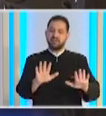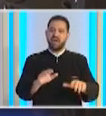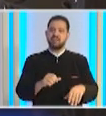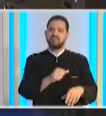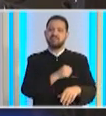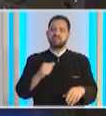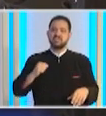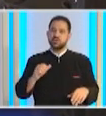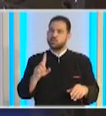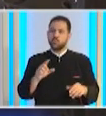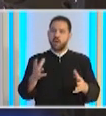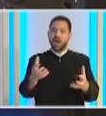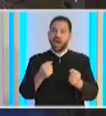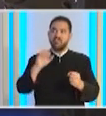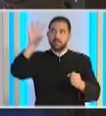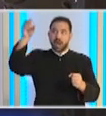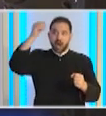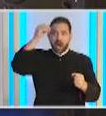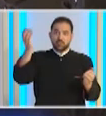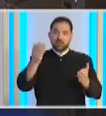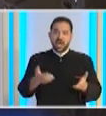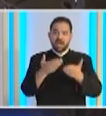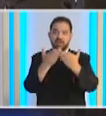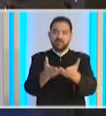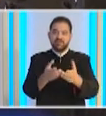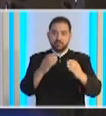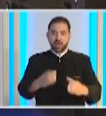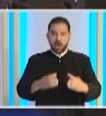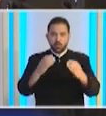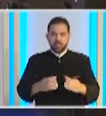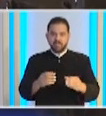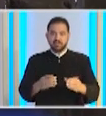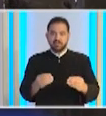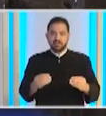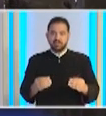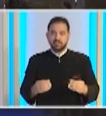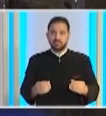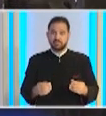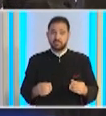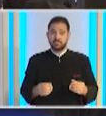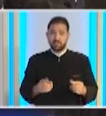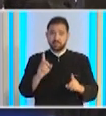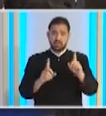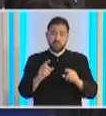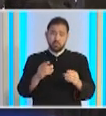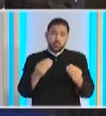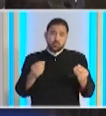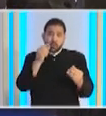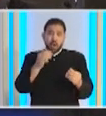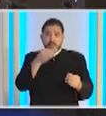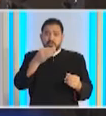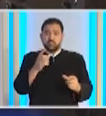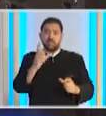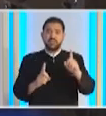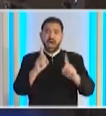partea noastră harul pe care îl primim în primul rând la botez, dar care trebuie activat. Poate că mulți își pun problema, dacă am primit harul la botez, de ce nu suntem buni în